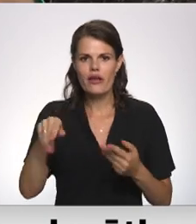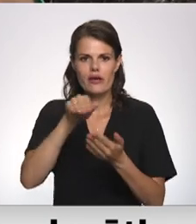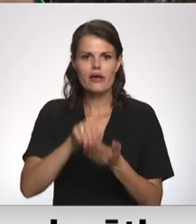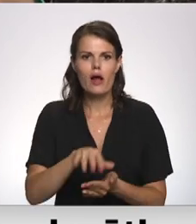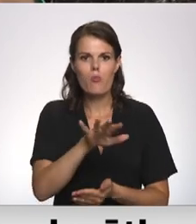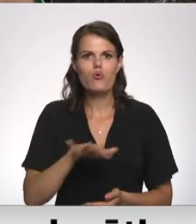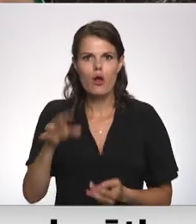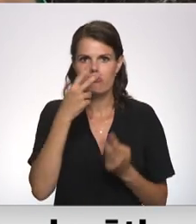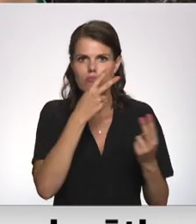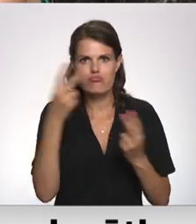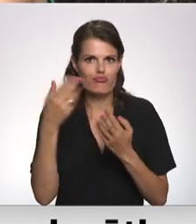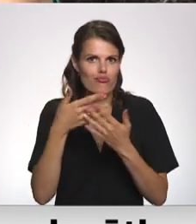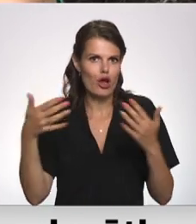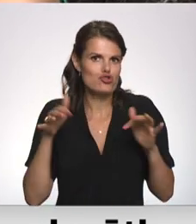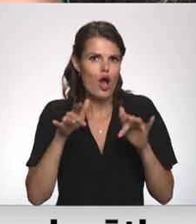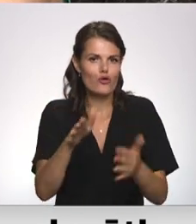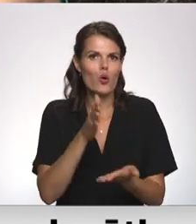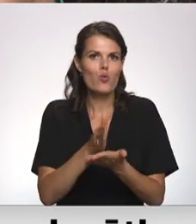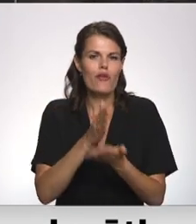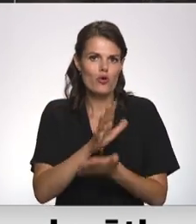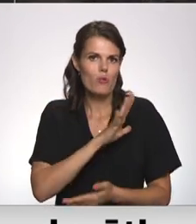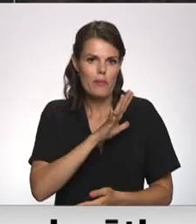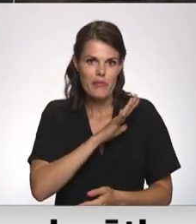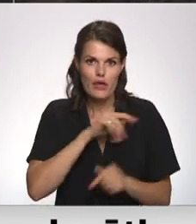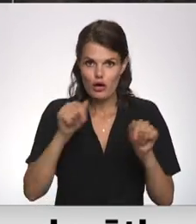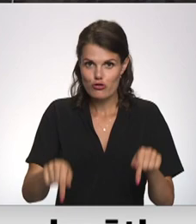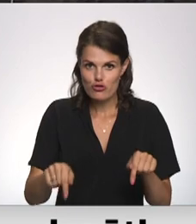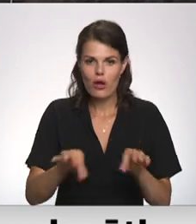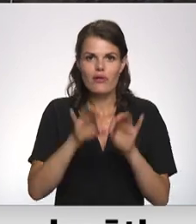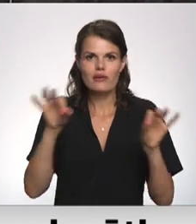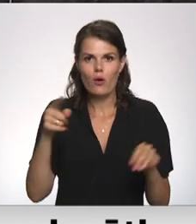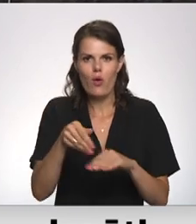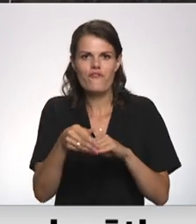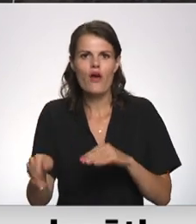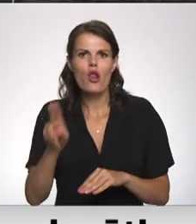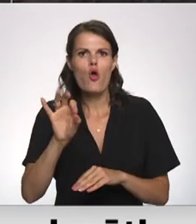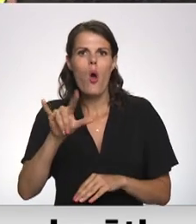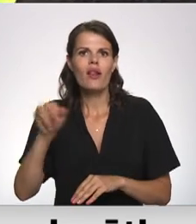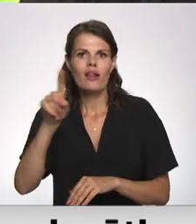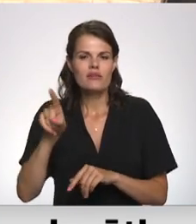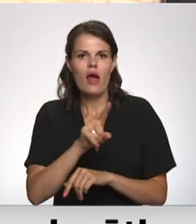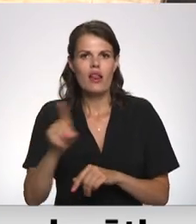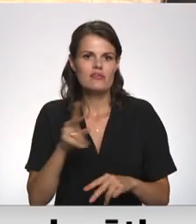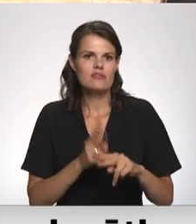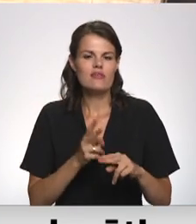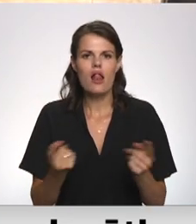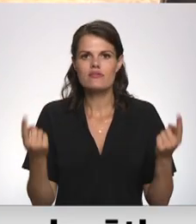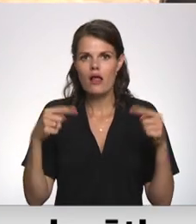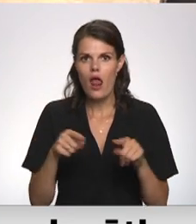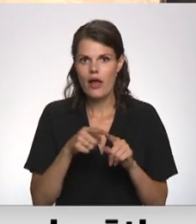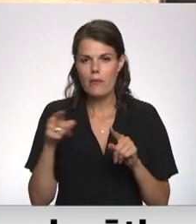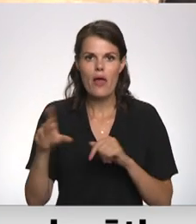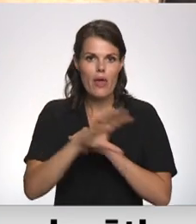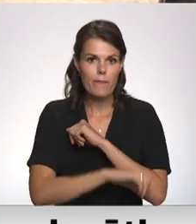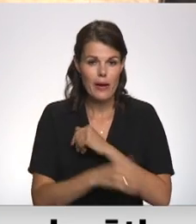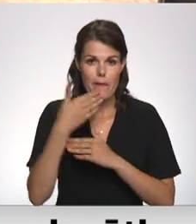par daudzveidīgām norisēm Rietumu Latvijas teritorijā, sākot no vēlā neolīta līdz dzelzs laikmeta beigām. Lai gan pēdējo 100